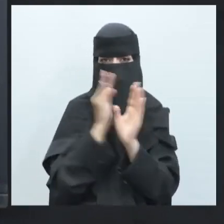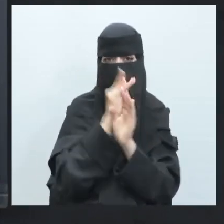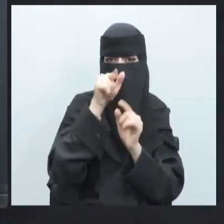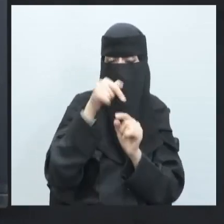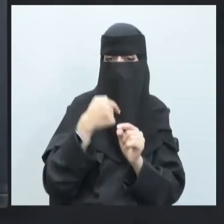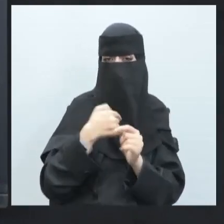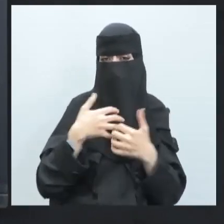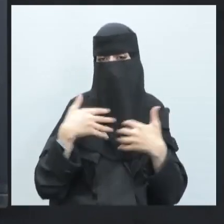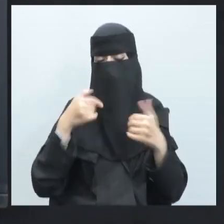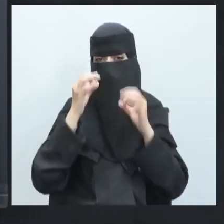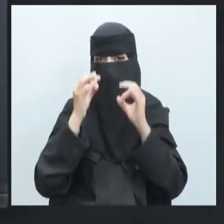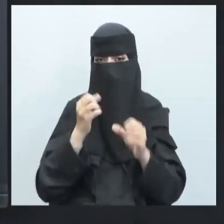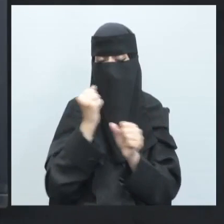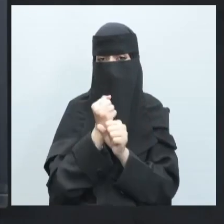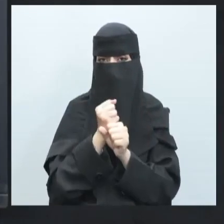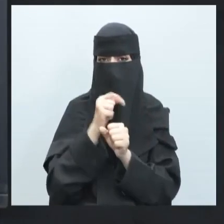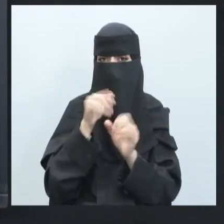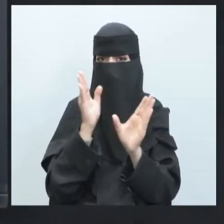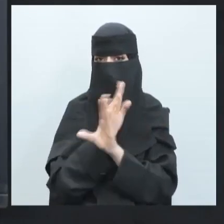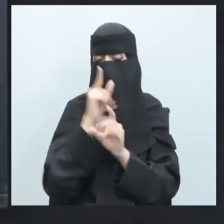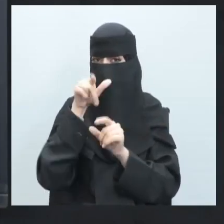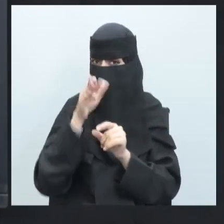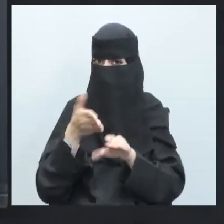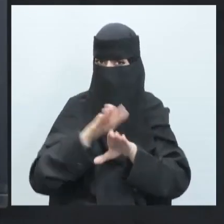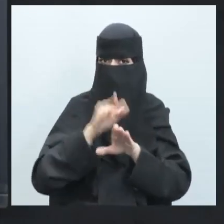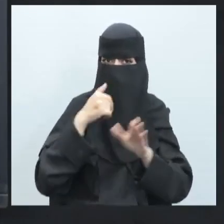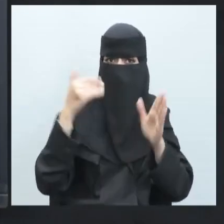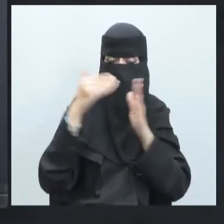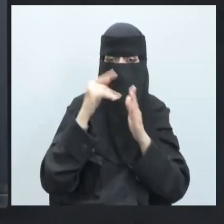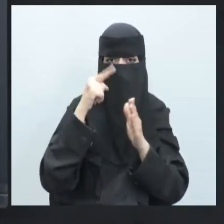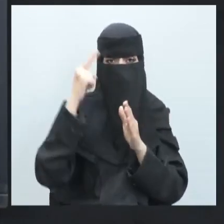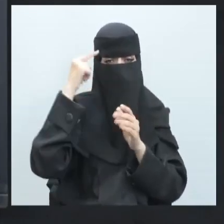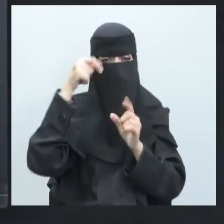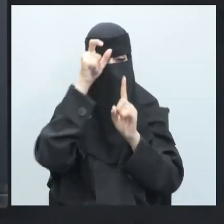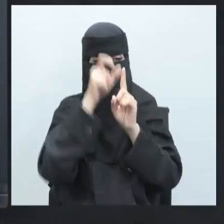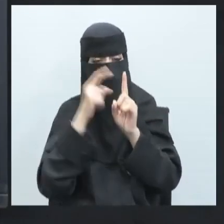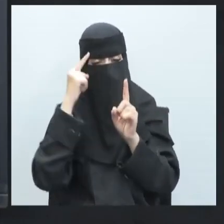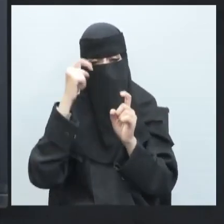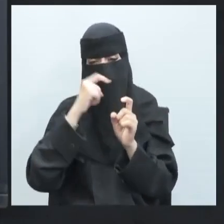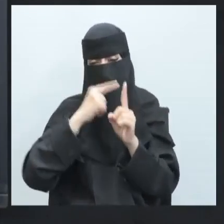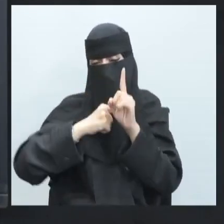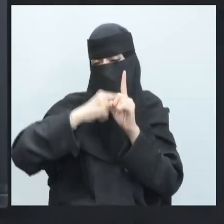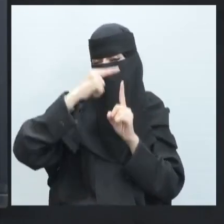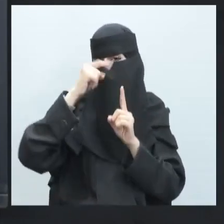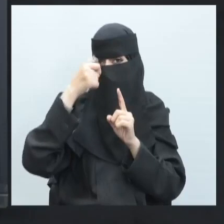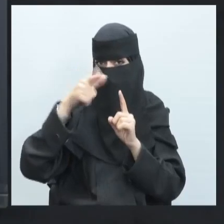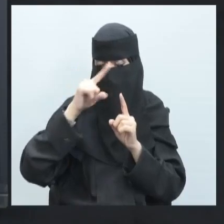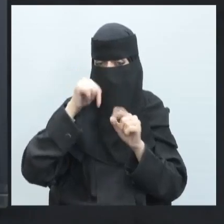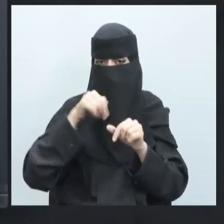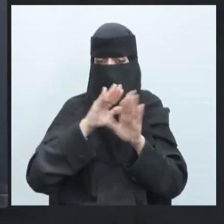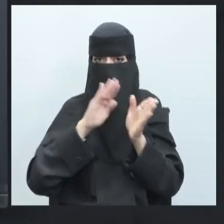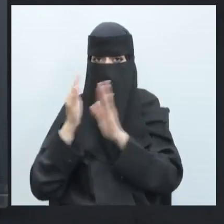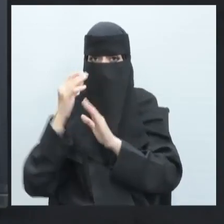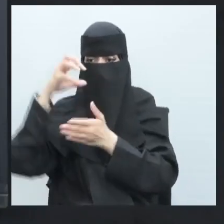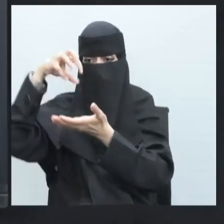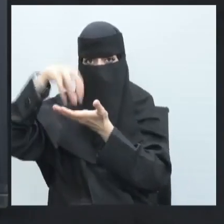على جوده عملك وينعكس ايضا على حتى مزاج الموظف وايضا رضاه الوظيفي ولكن حينما